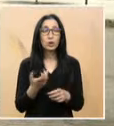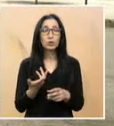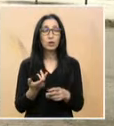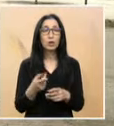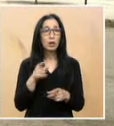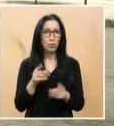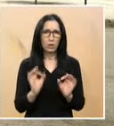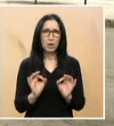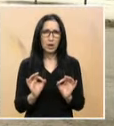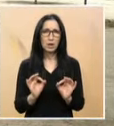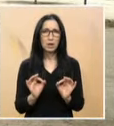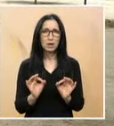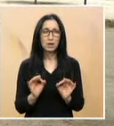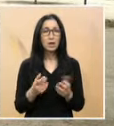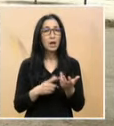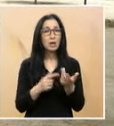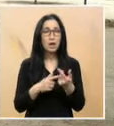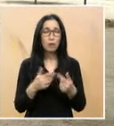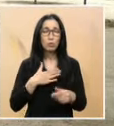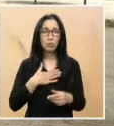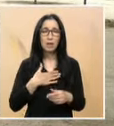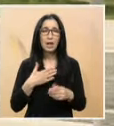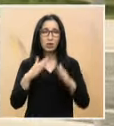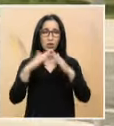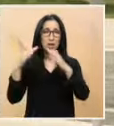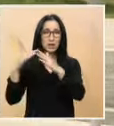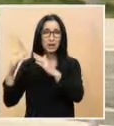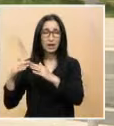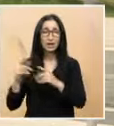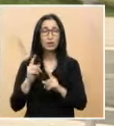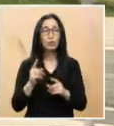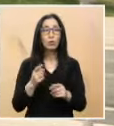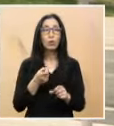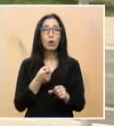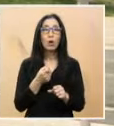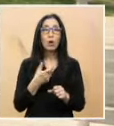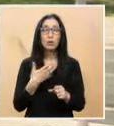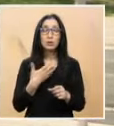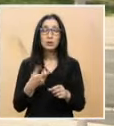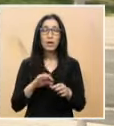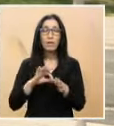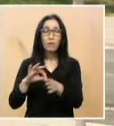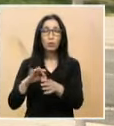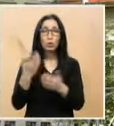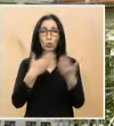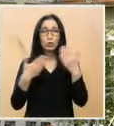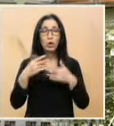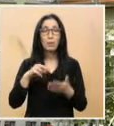голяма база? Това е така наистина. Няколко са нашите сгради, в които се води учебен процес.